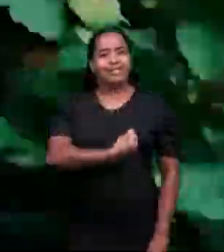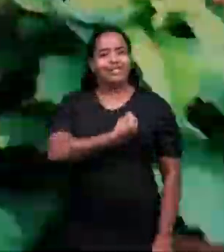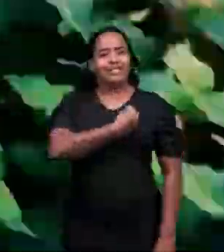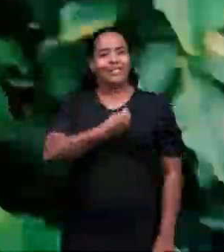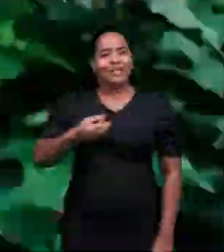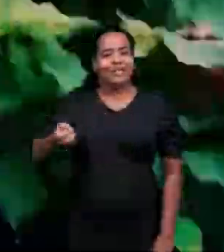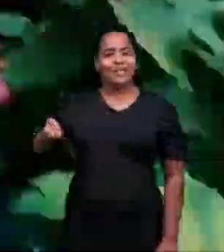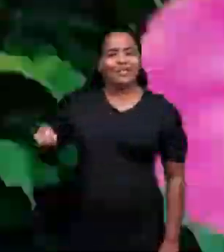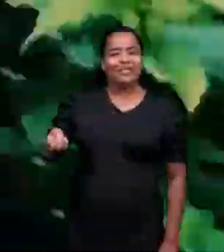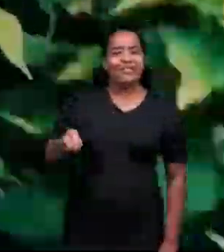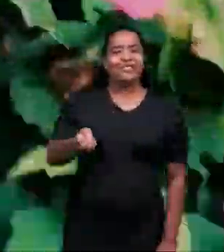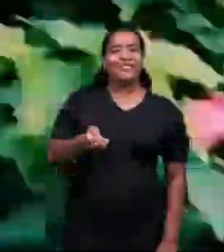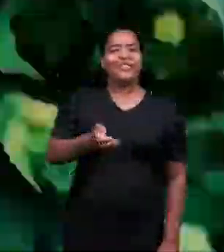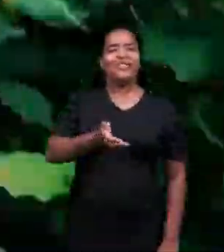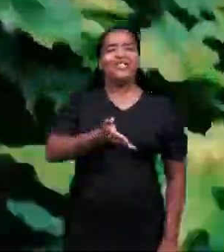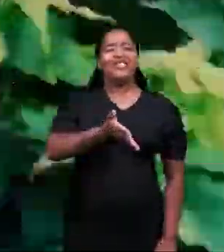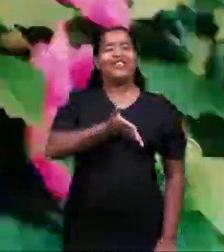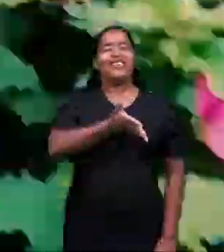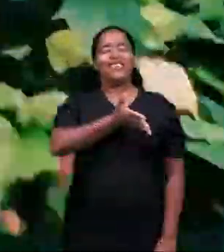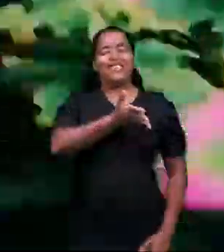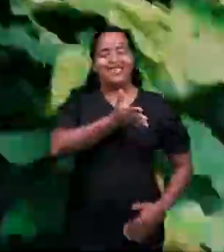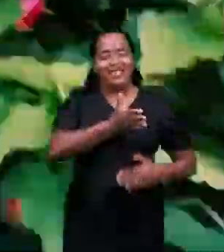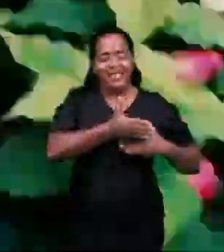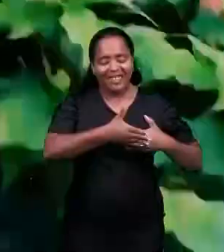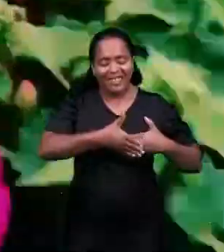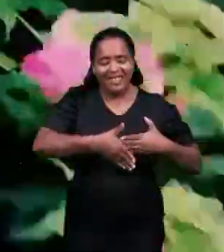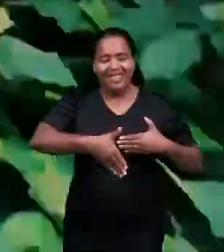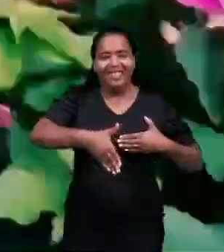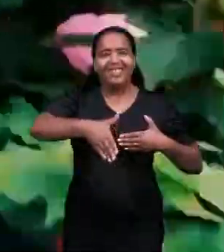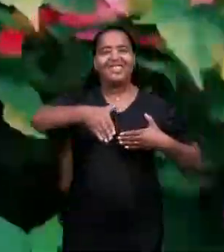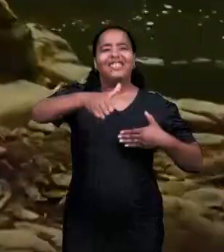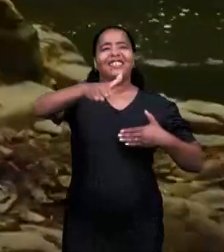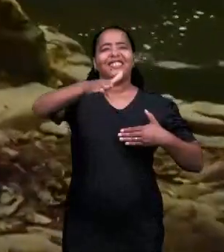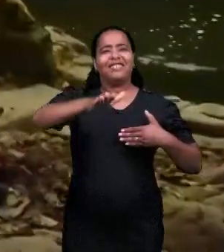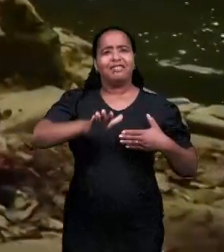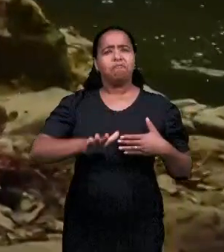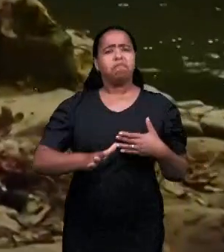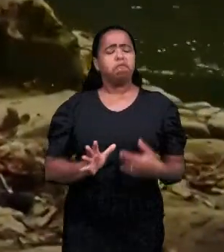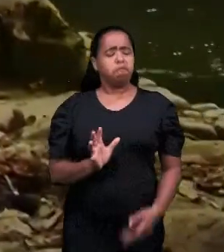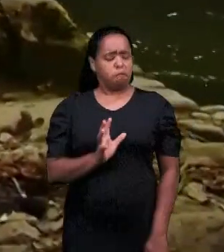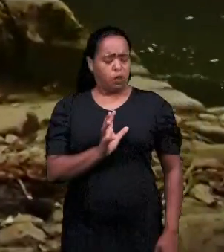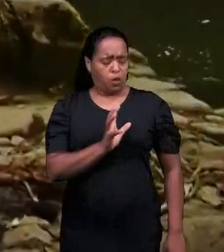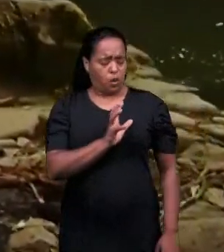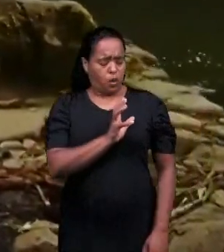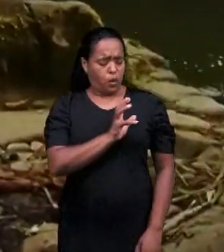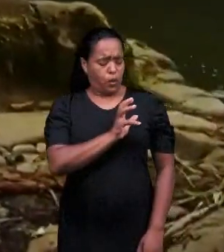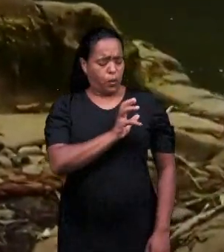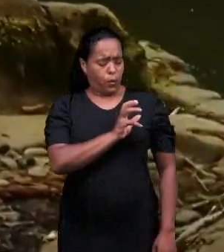Amor que aquece a